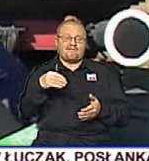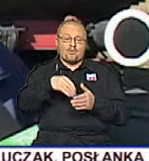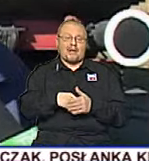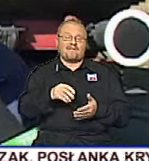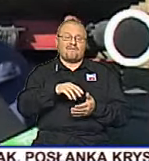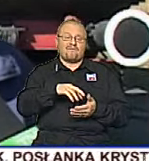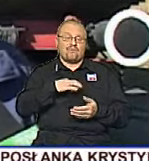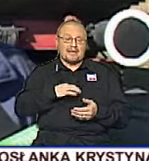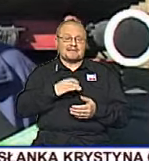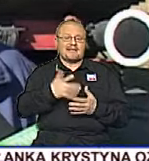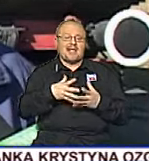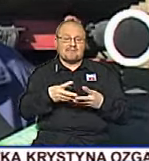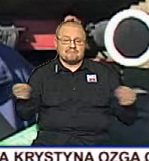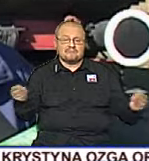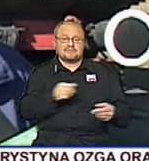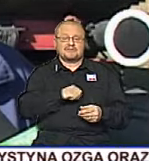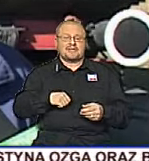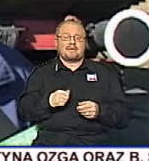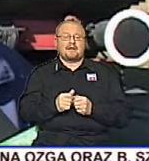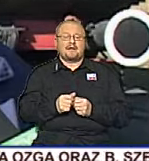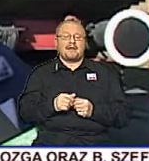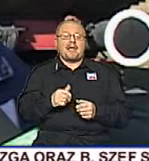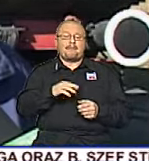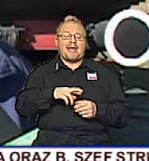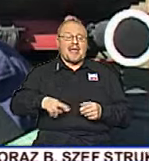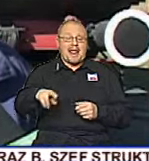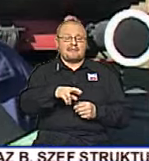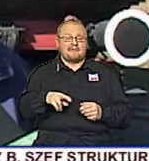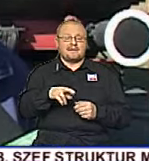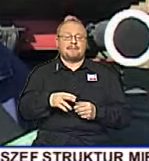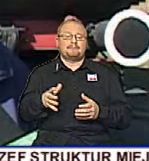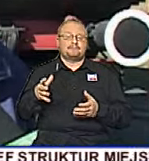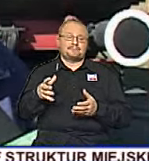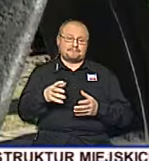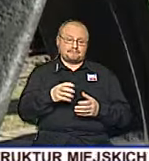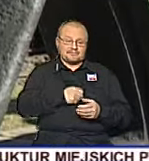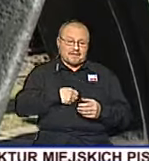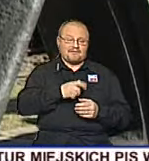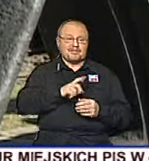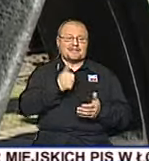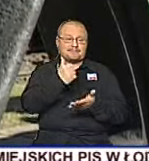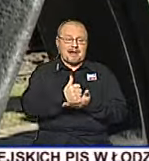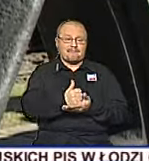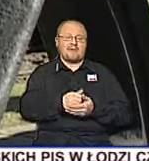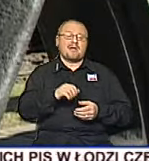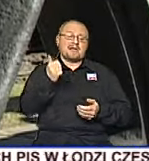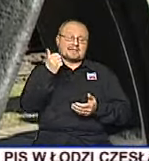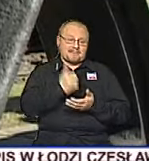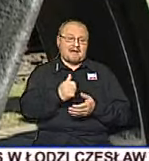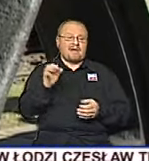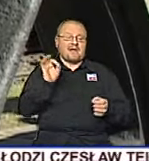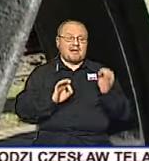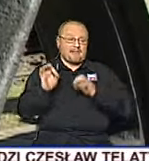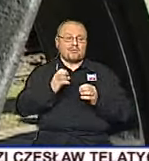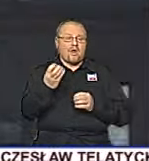nie rozmydlił się, żeby po prostu radni przejęli się sprawą. Jednak sprawą remontu lokomotyw nikt